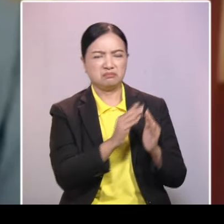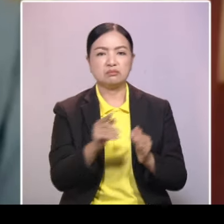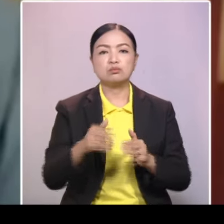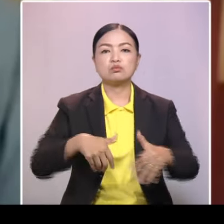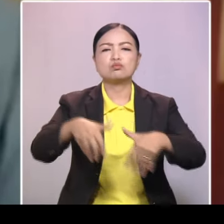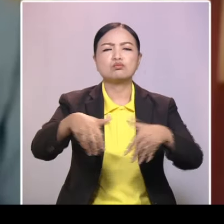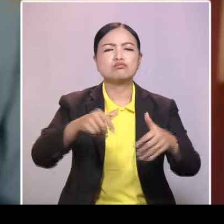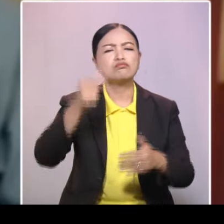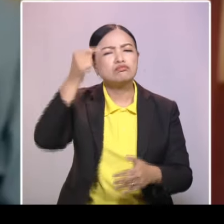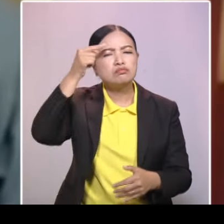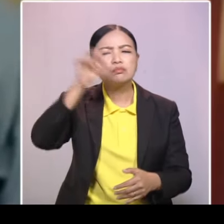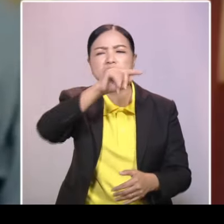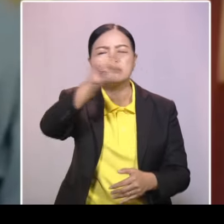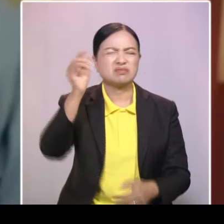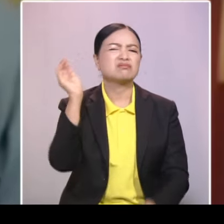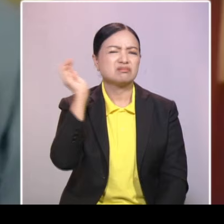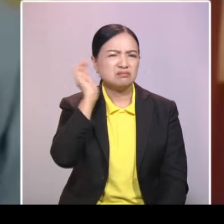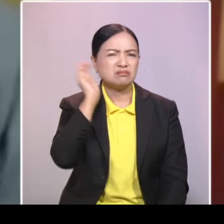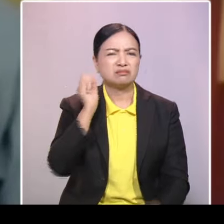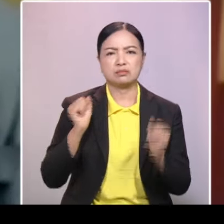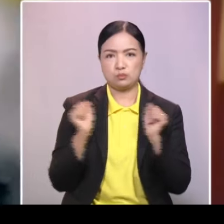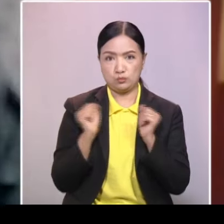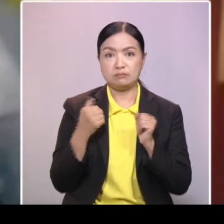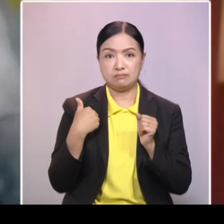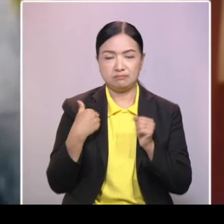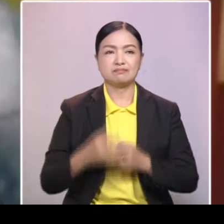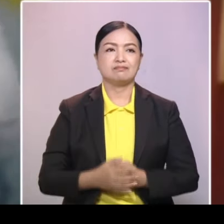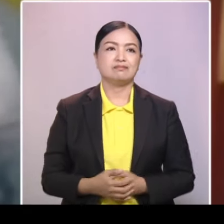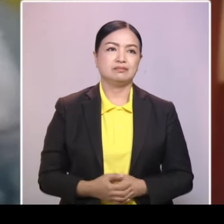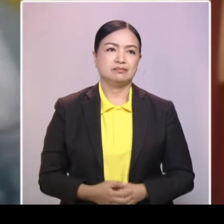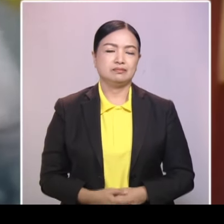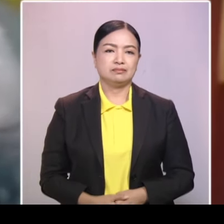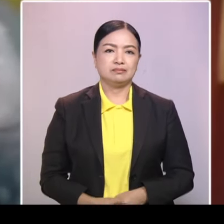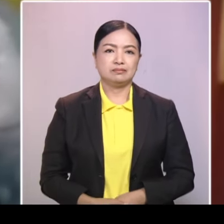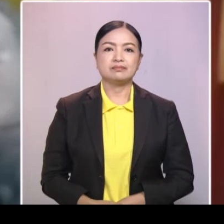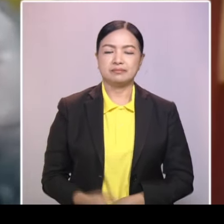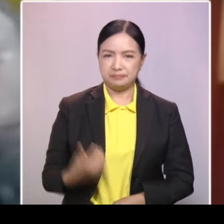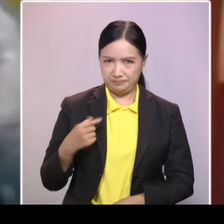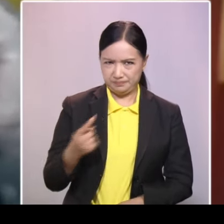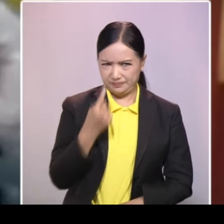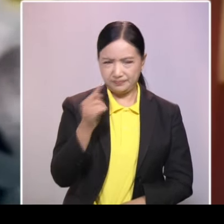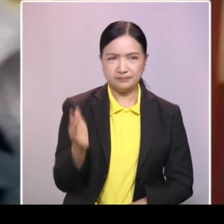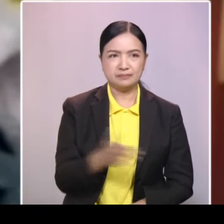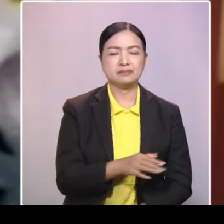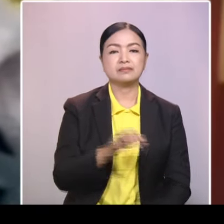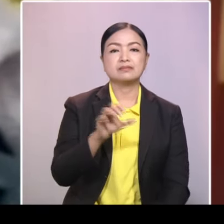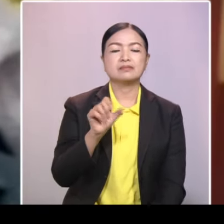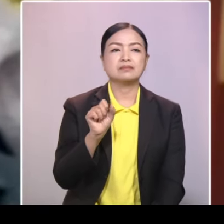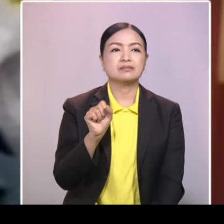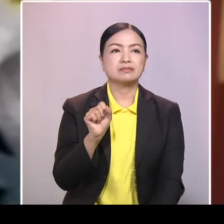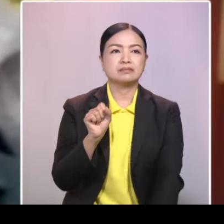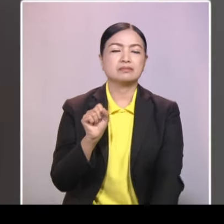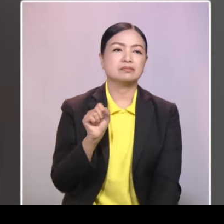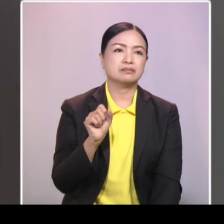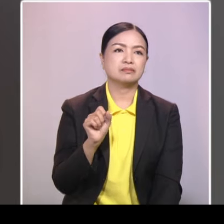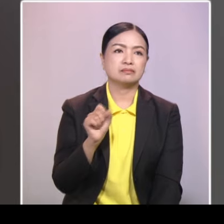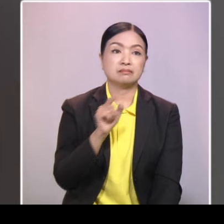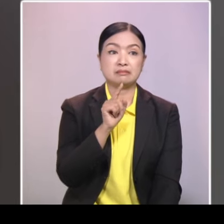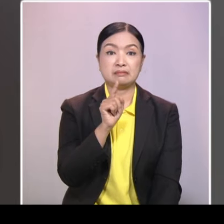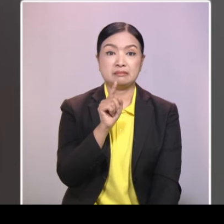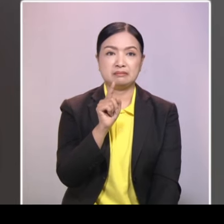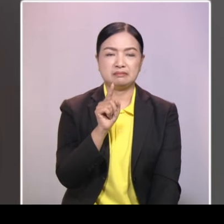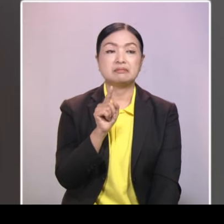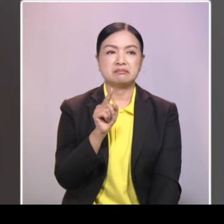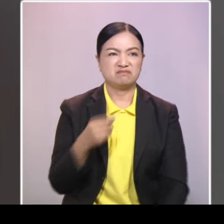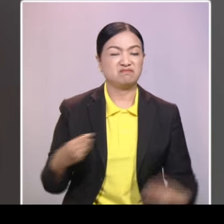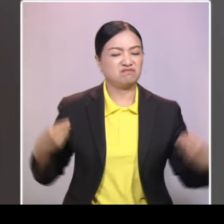อย่างมี οιคนเนองสาราวัดมิ่งเมืองเหื่อสวมรอยเป